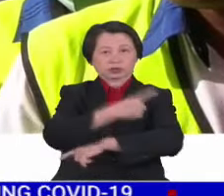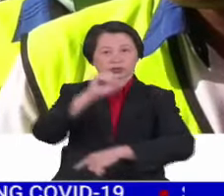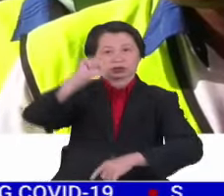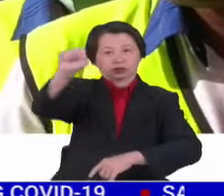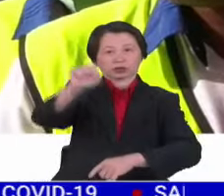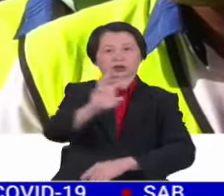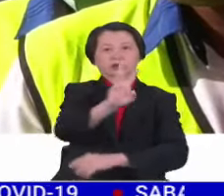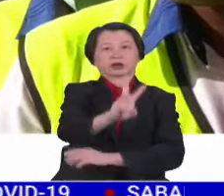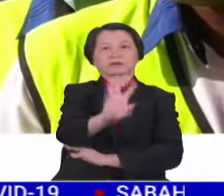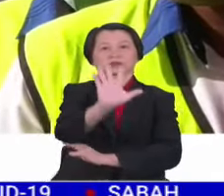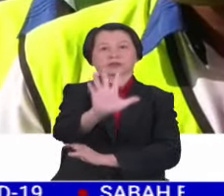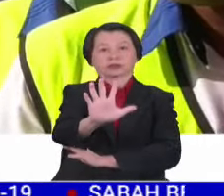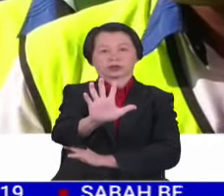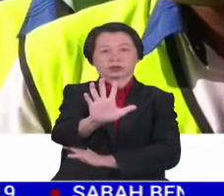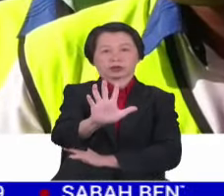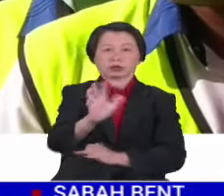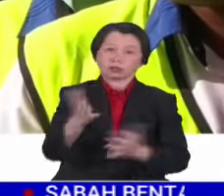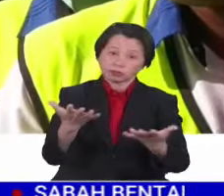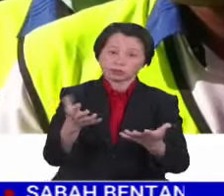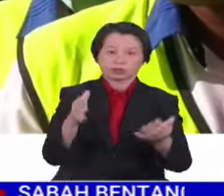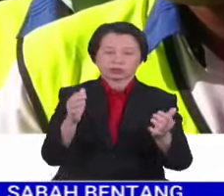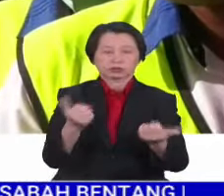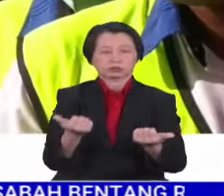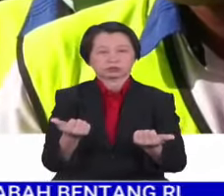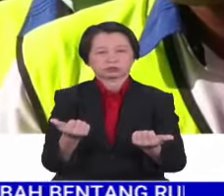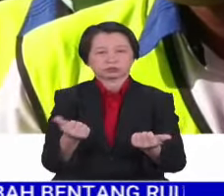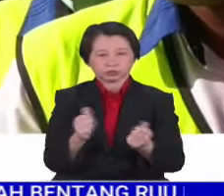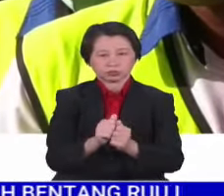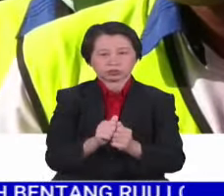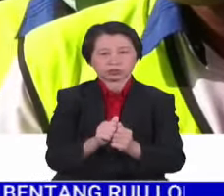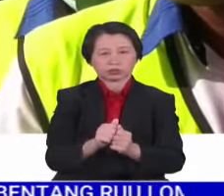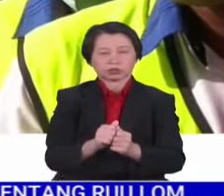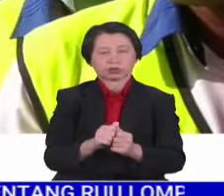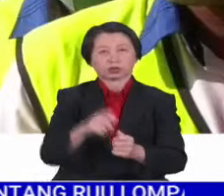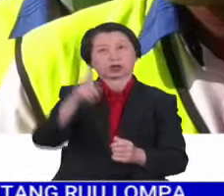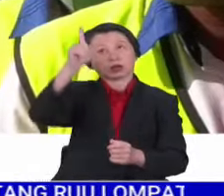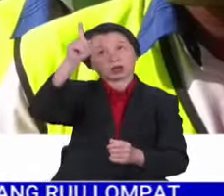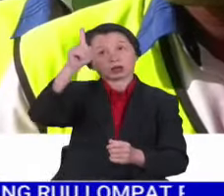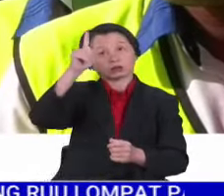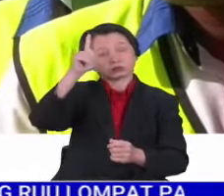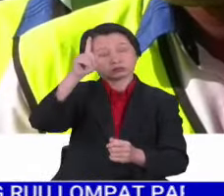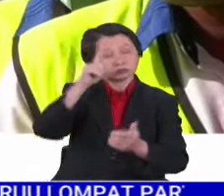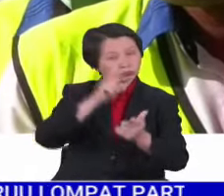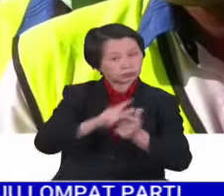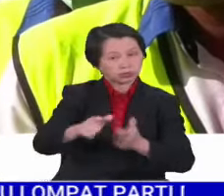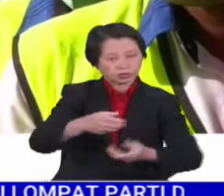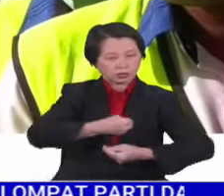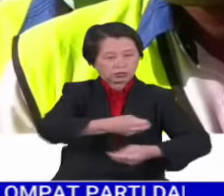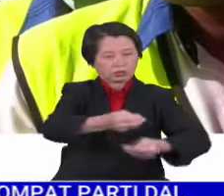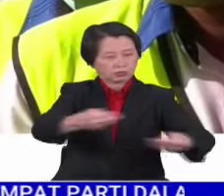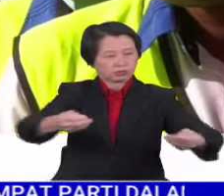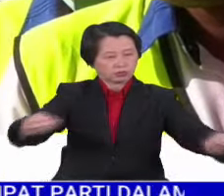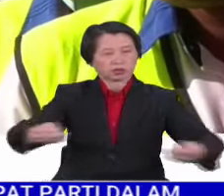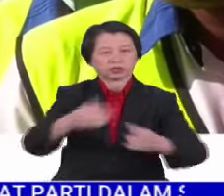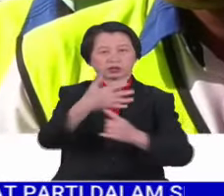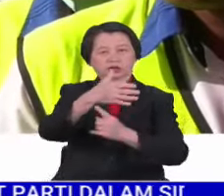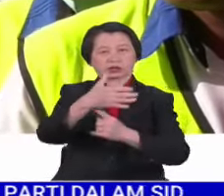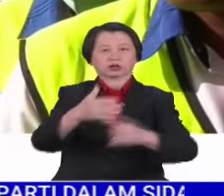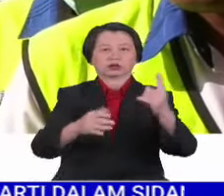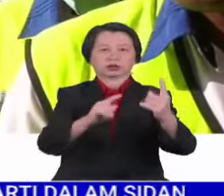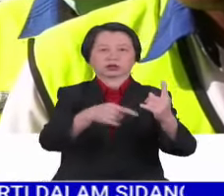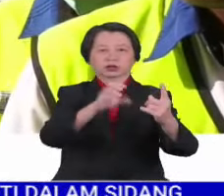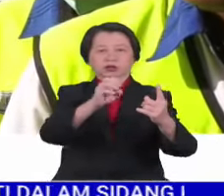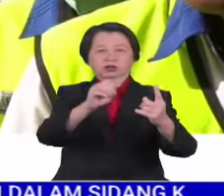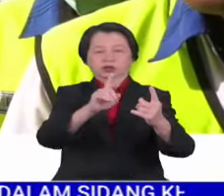yang ke-65. So dengan izin Allah, hari ini kita edarkan bendera sebanyak 1001